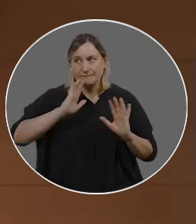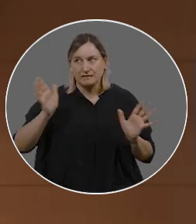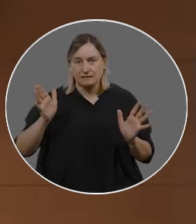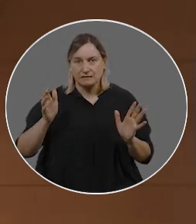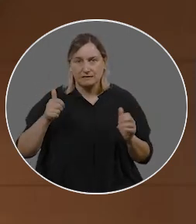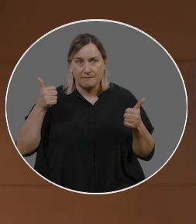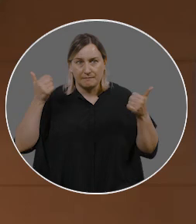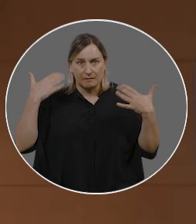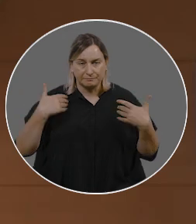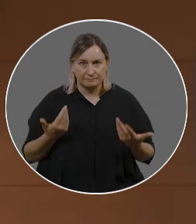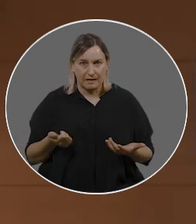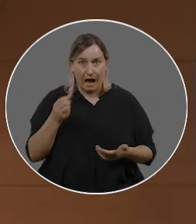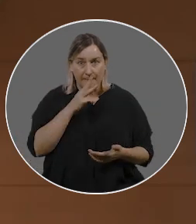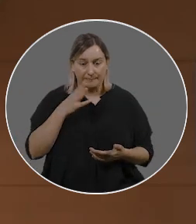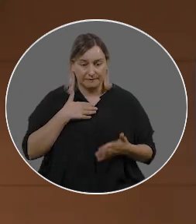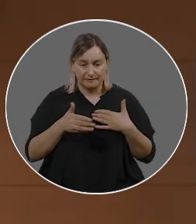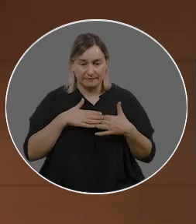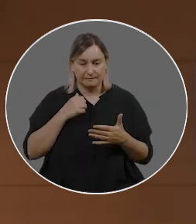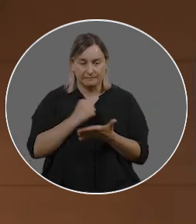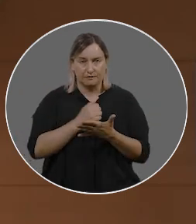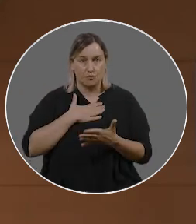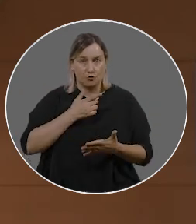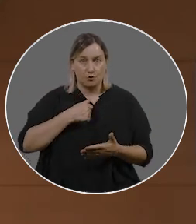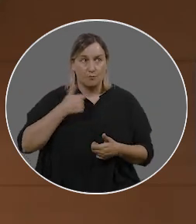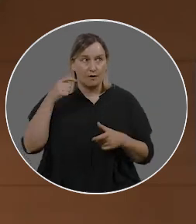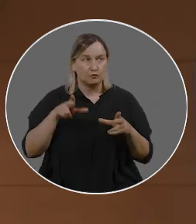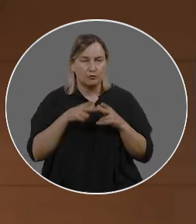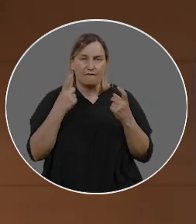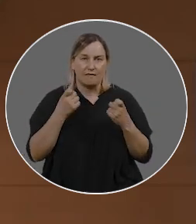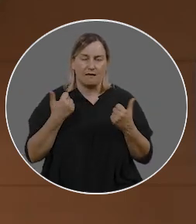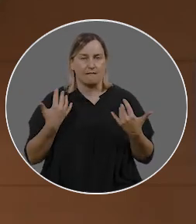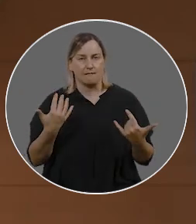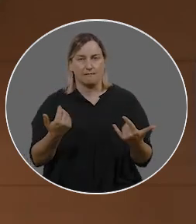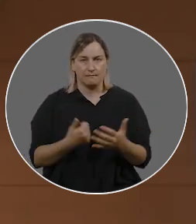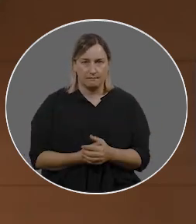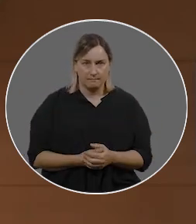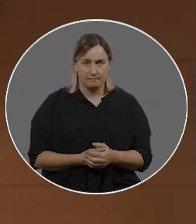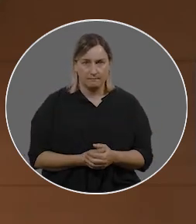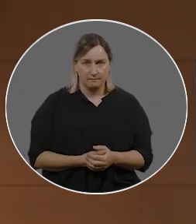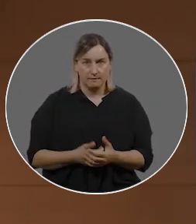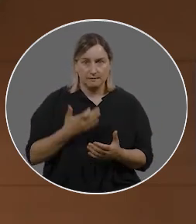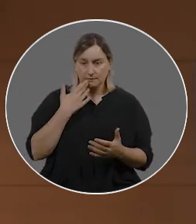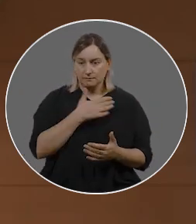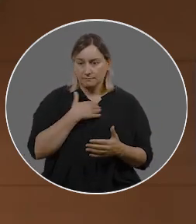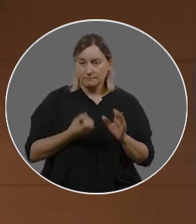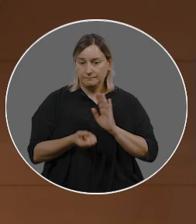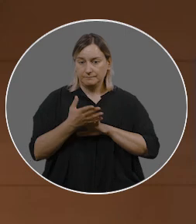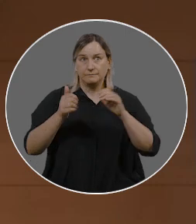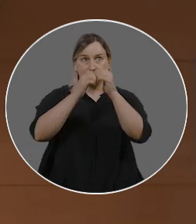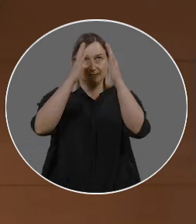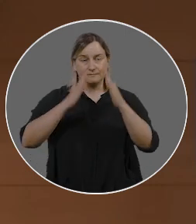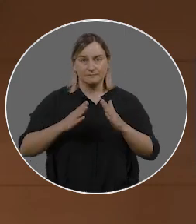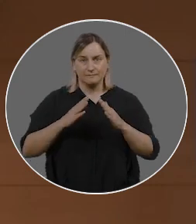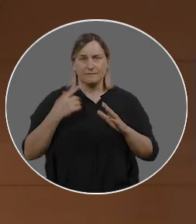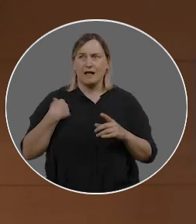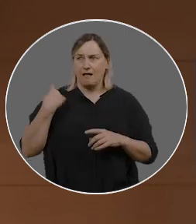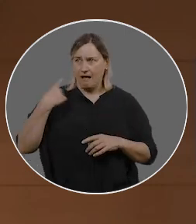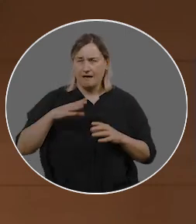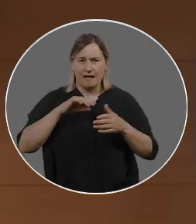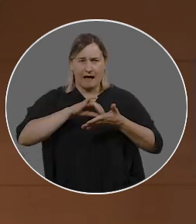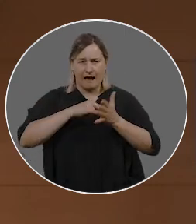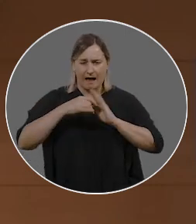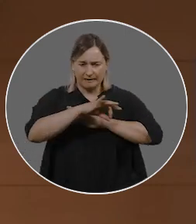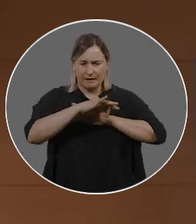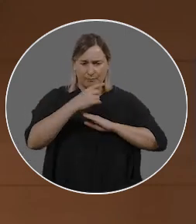d'Apps només hi som nosaltres, vull dir, no n'hi ha. Per tant, com a societat ens hem de posar les piles, perquè si tu vols fer un edifici accessible trobaràs milions d'arquitectes